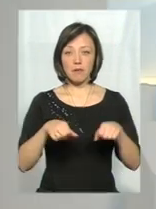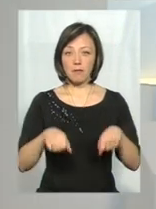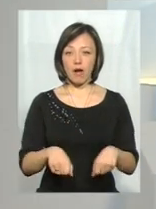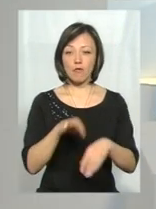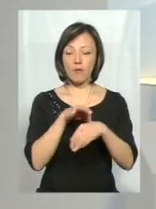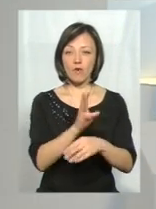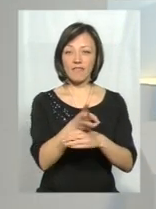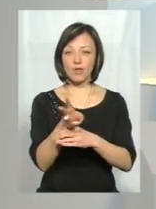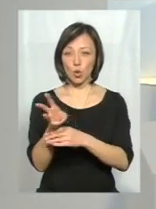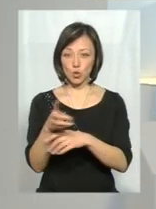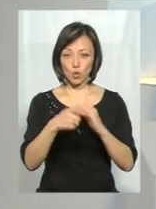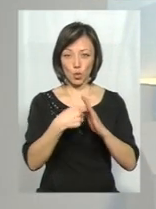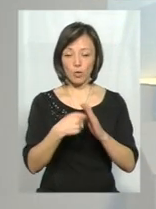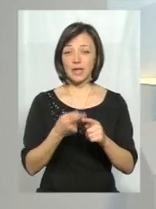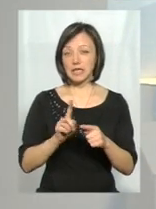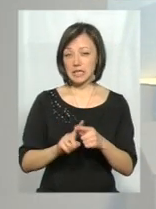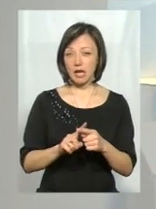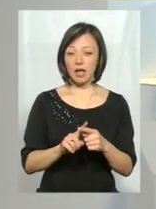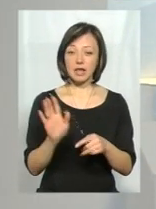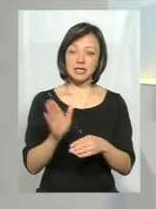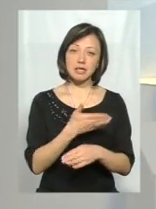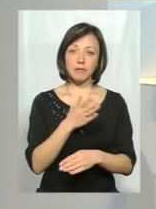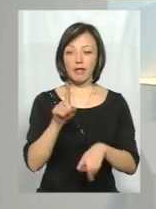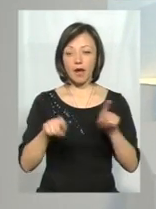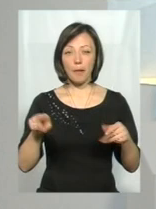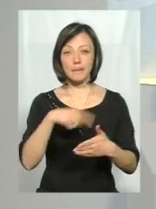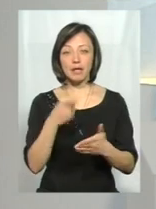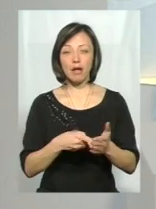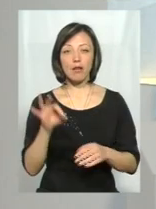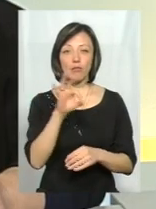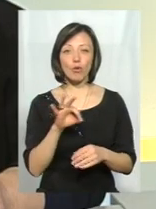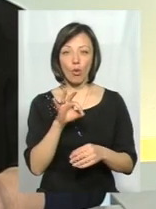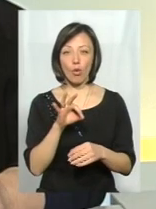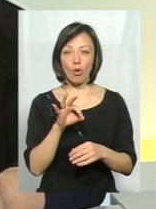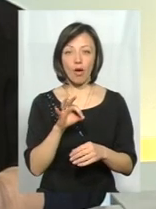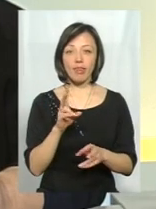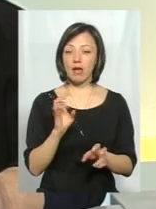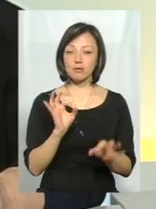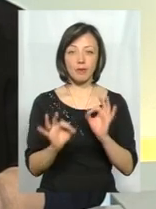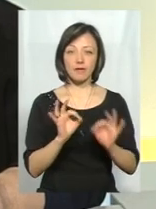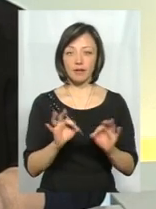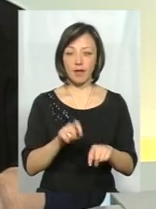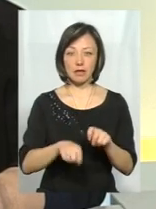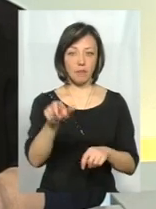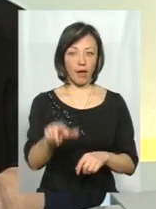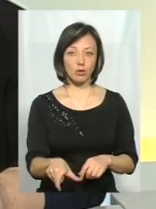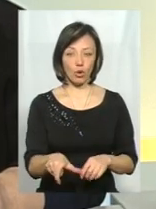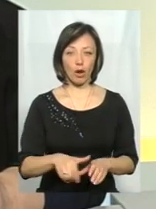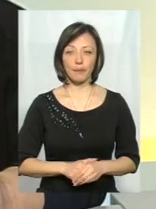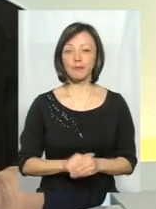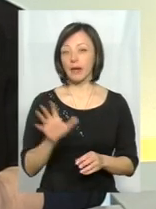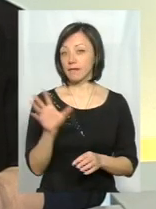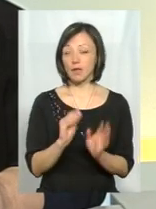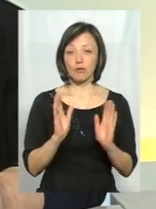відеозйомку. Це зніме певні питання щодо упередженості інспектора. Все